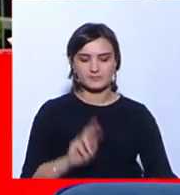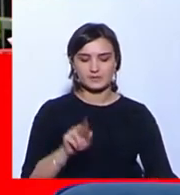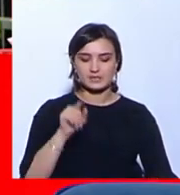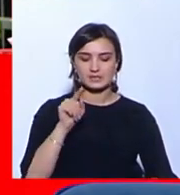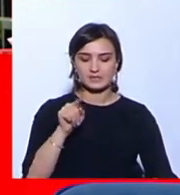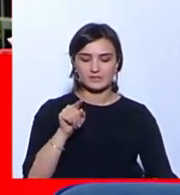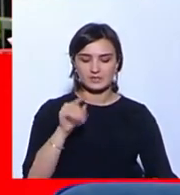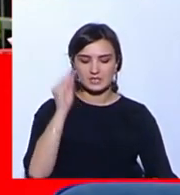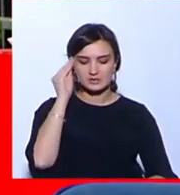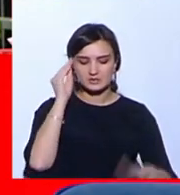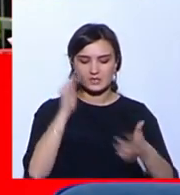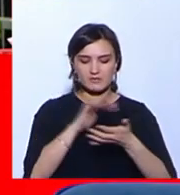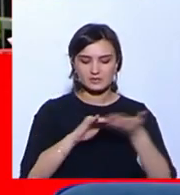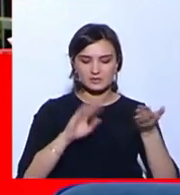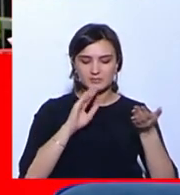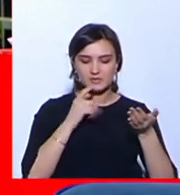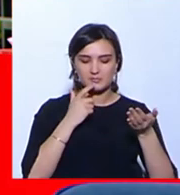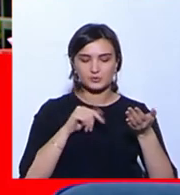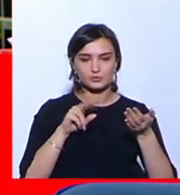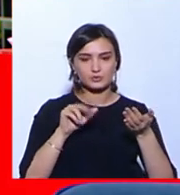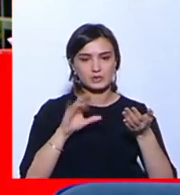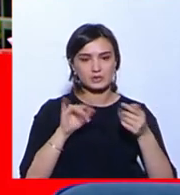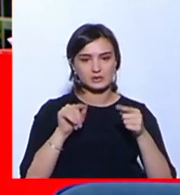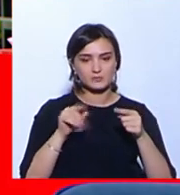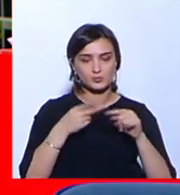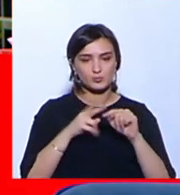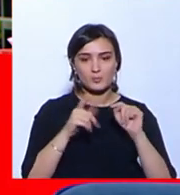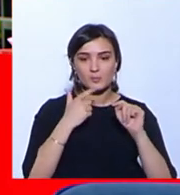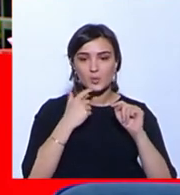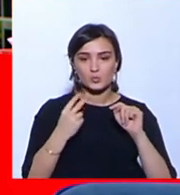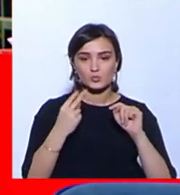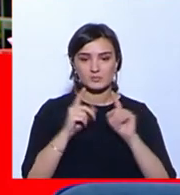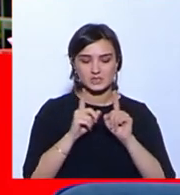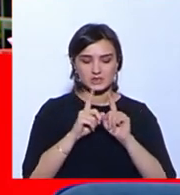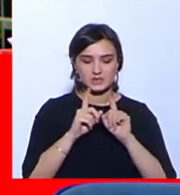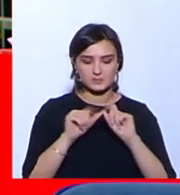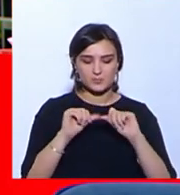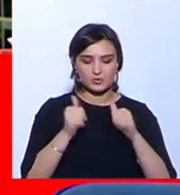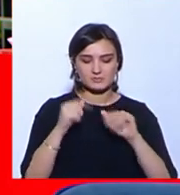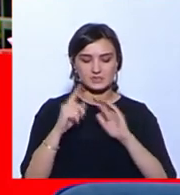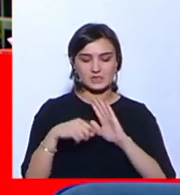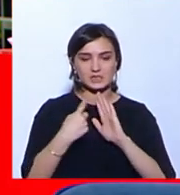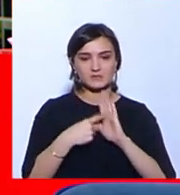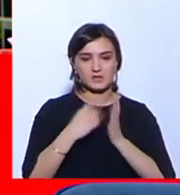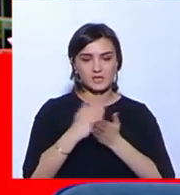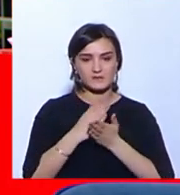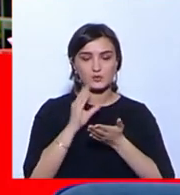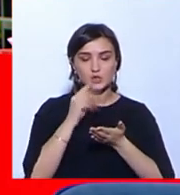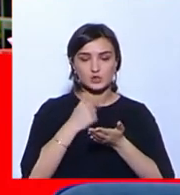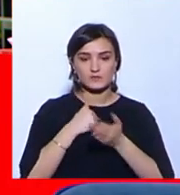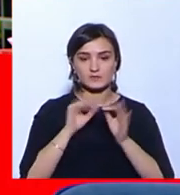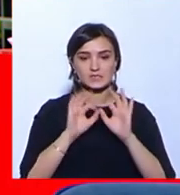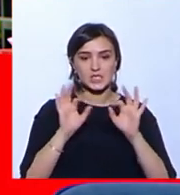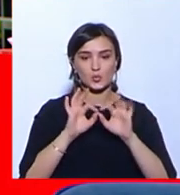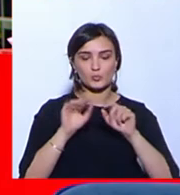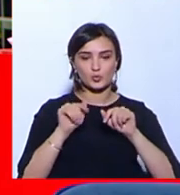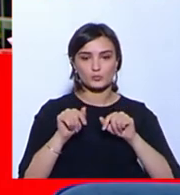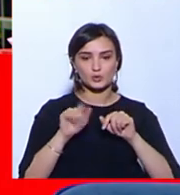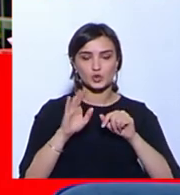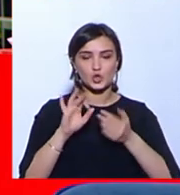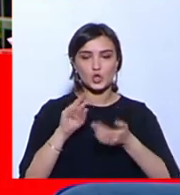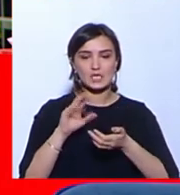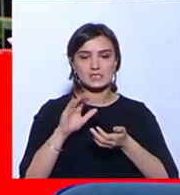თქვენს აზრს გავაგრძელებ, ქალბატონო ლალი, რაკი მაყურებელს ამ ტიპის კითხვა გაუჩნდა. როდესაც ჩვენ ლაპარაკობთ